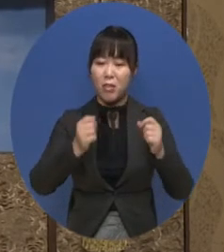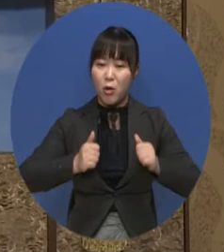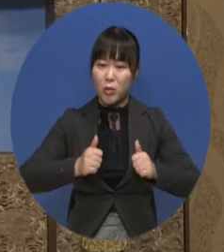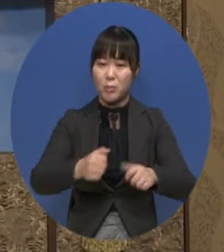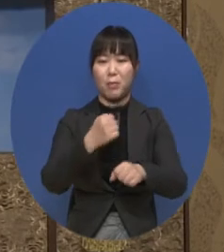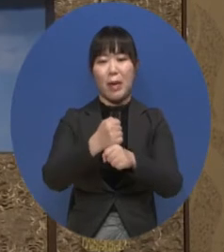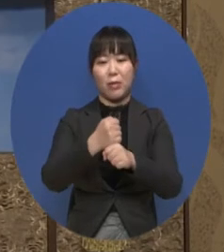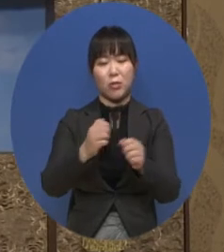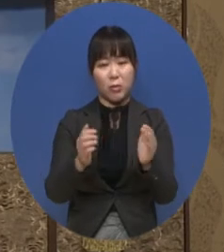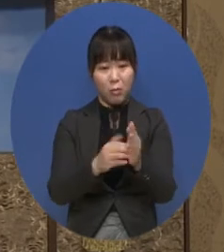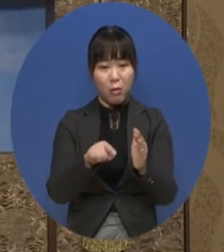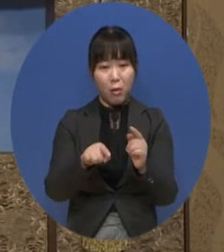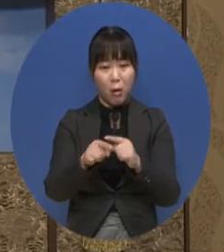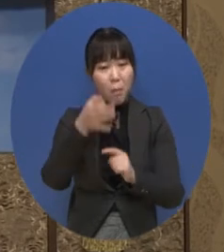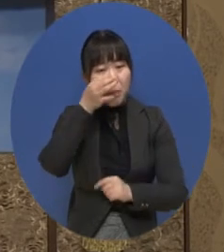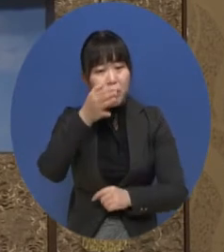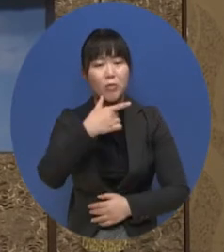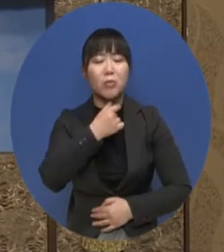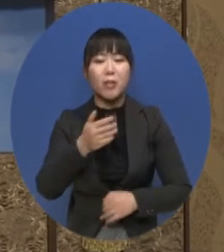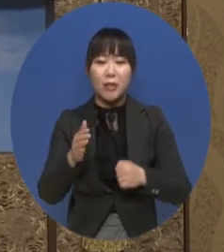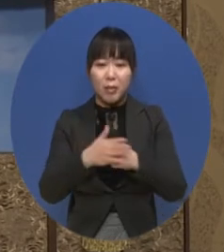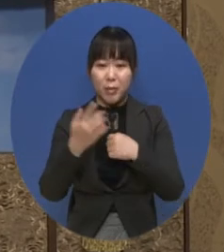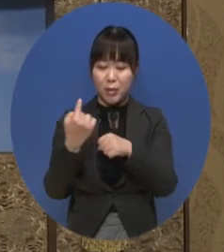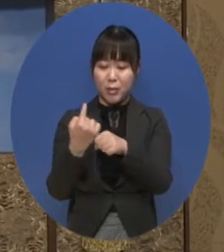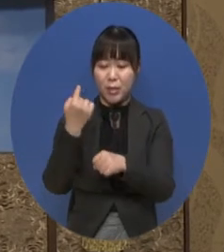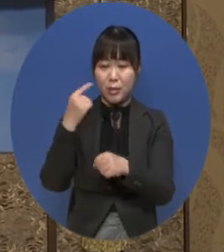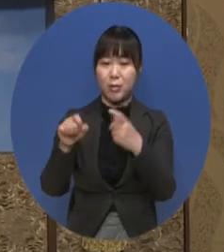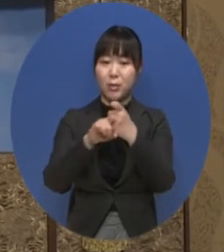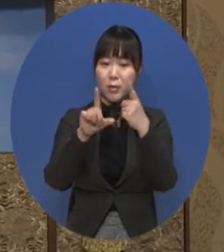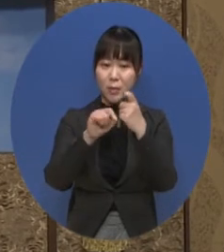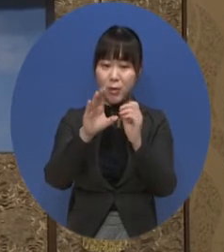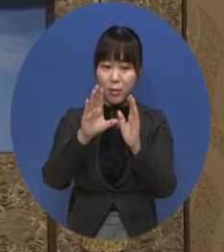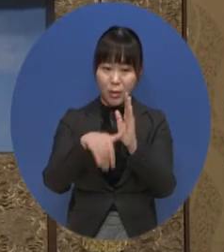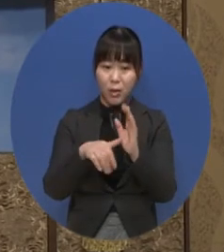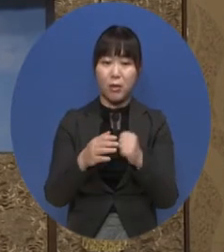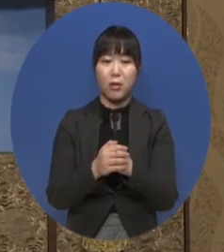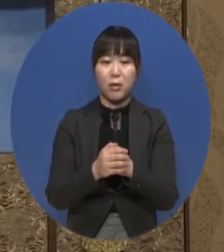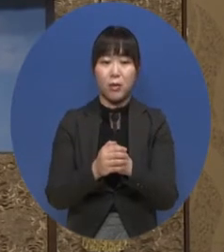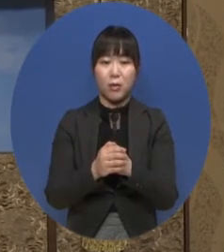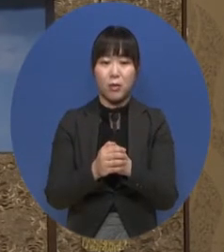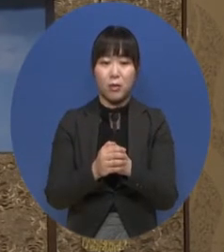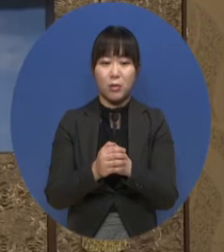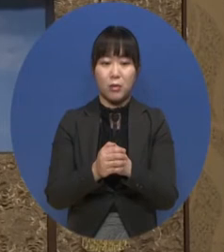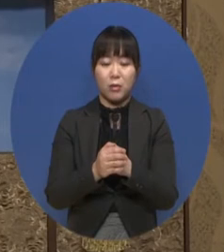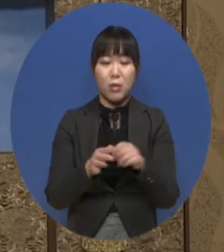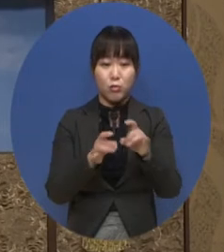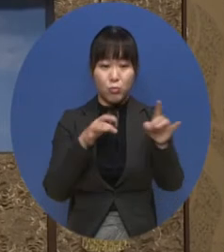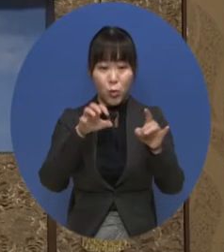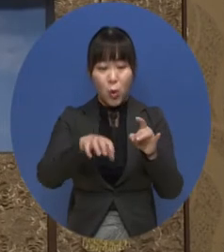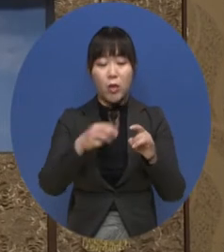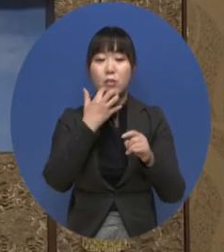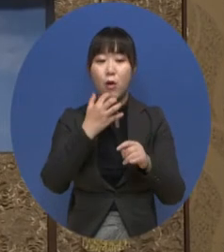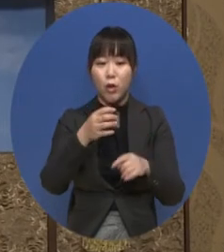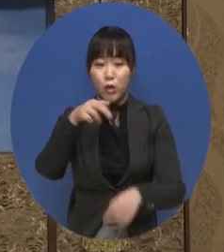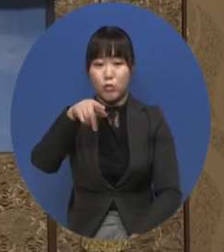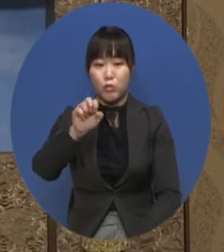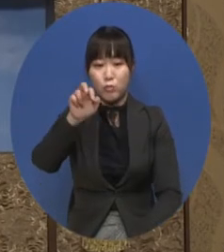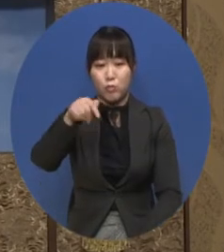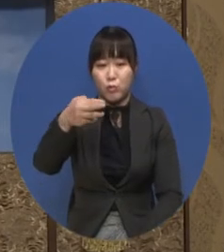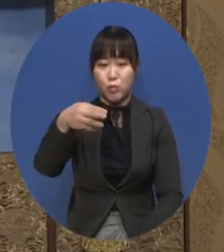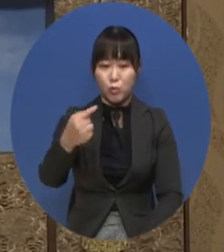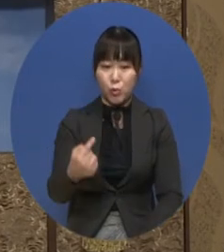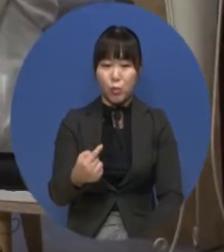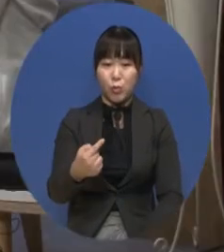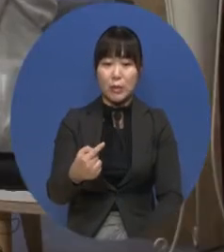열심히 만들었어요 하고 짠하고 보여주고 싶어서 작년 11월에 충무로의 대한극장을 상영관을 통으로 빌렸어요.